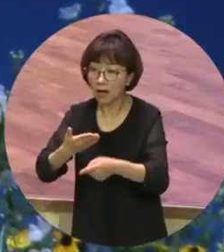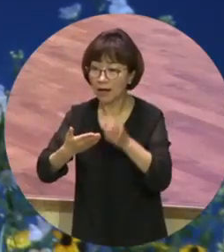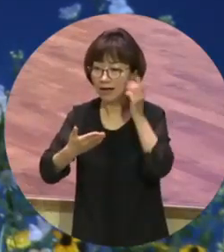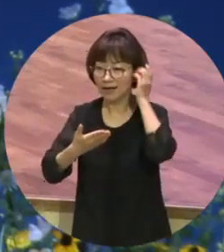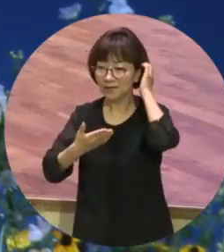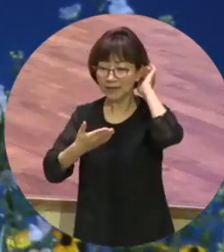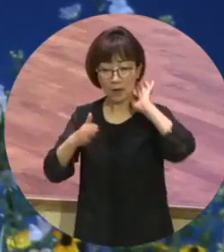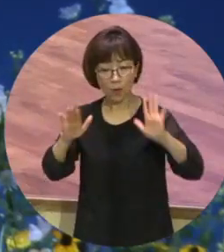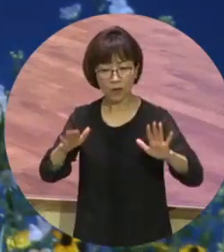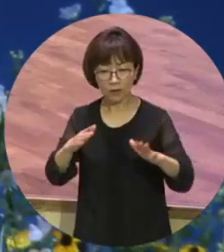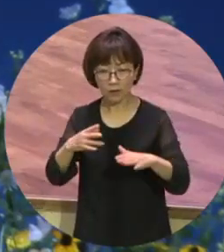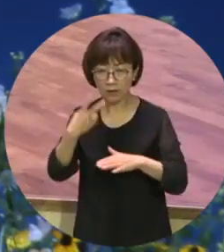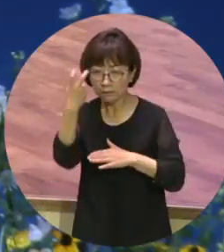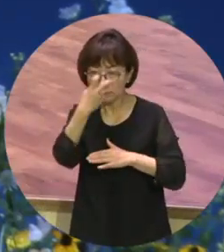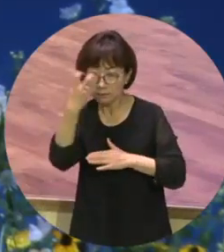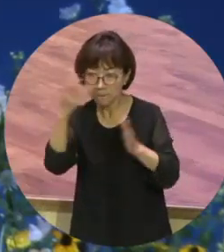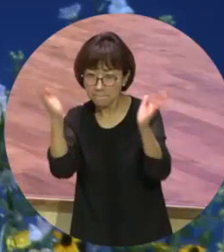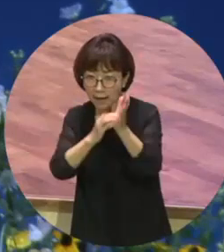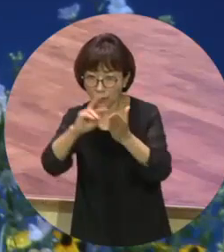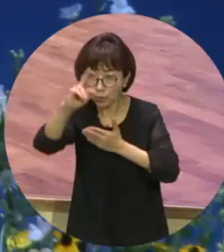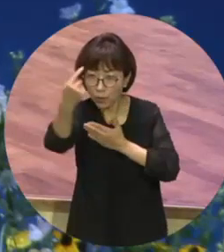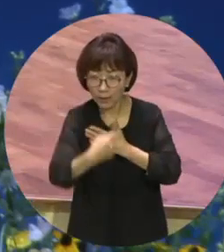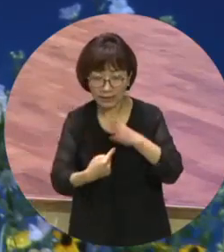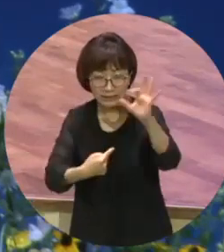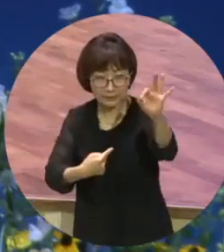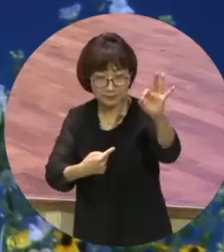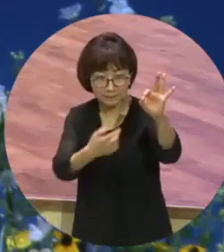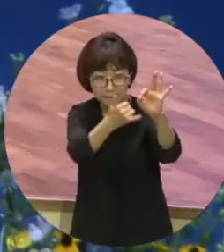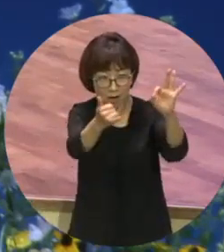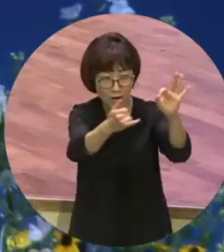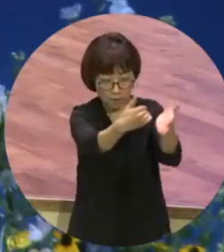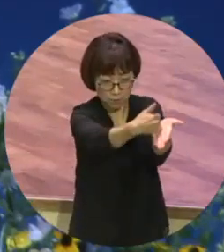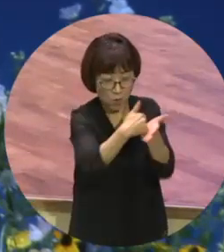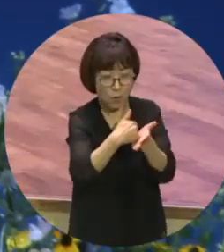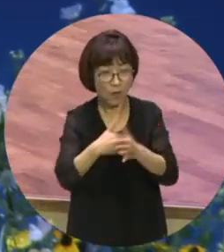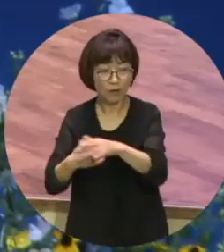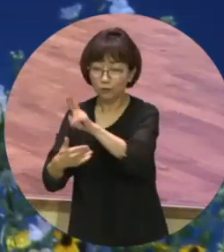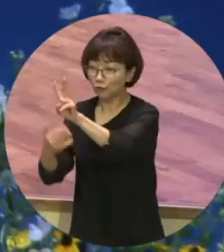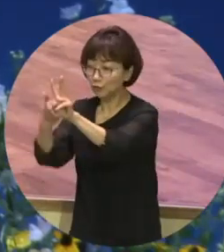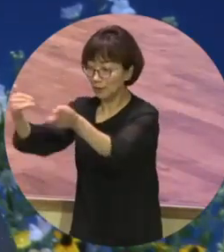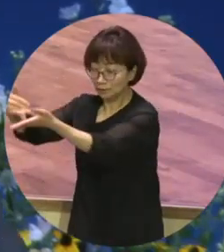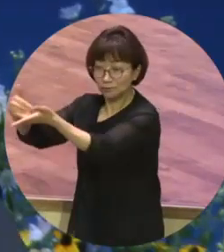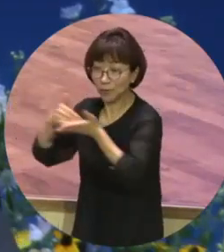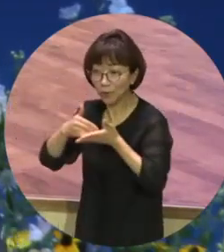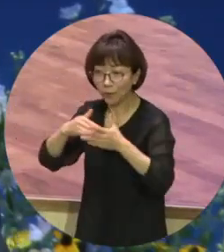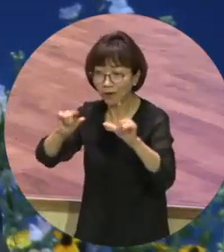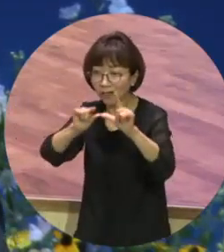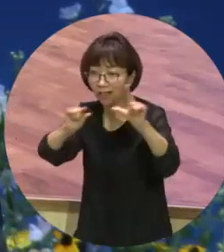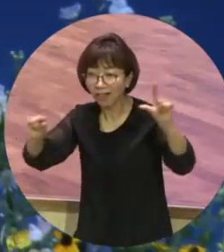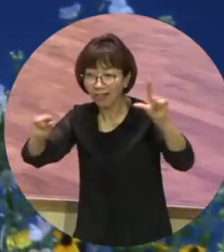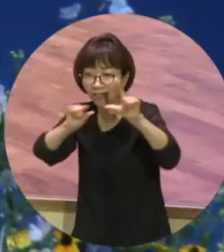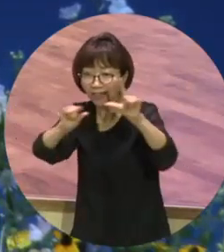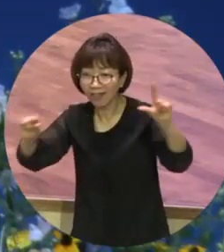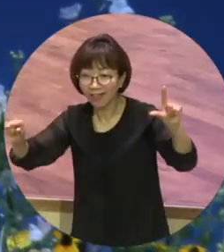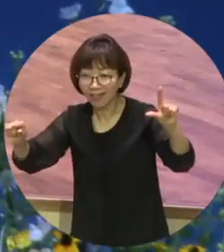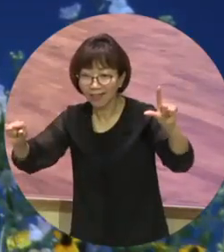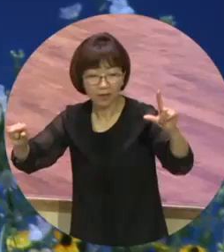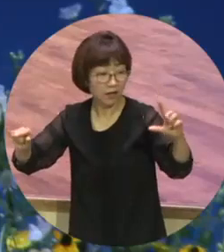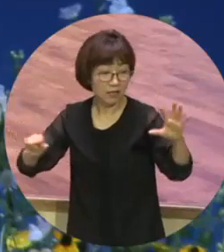10대 2입니다. 10대 2. 10대 2면 세상적으로 말하면 민주주의가 아니에요. 10대 2면 부결입니다.